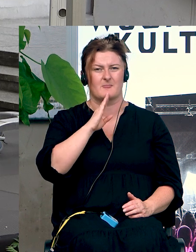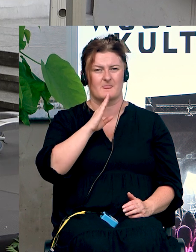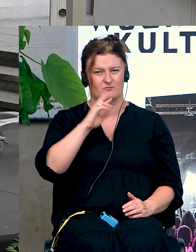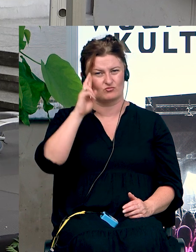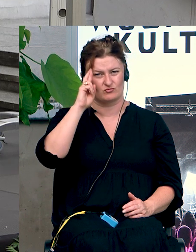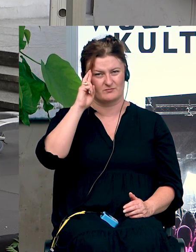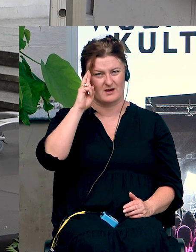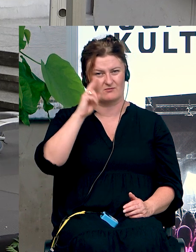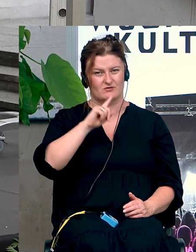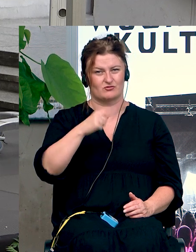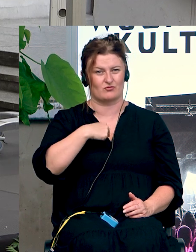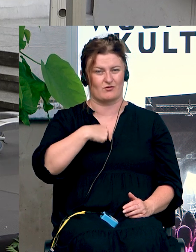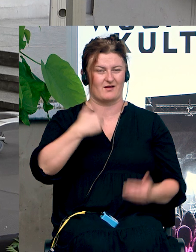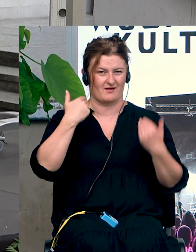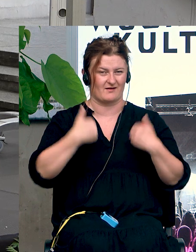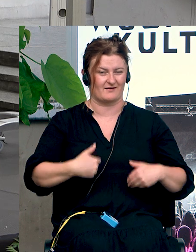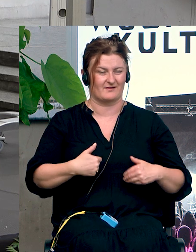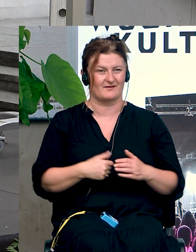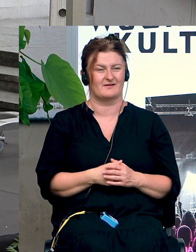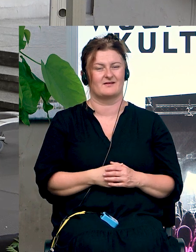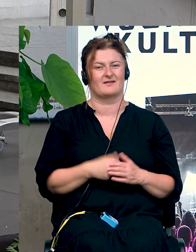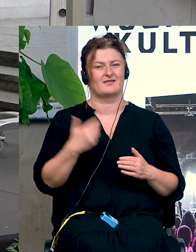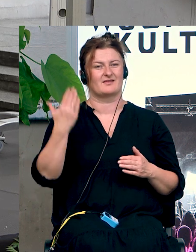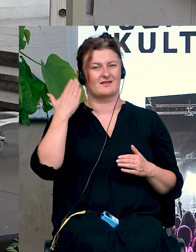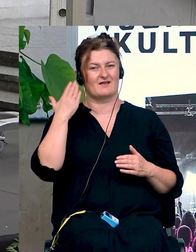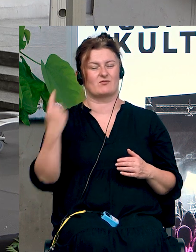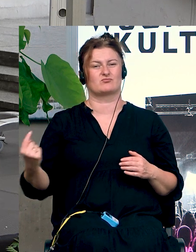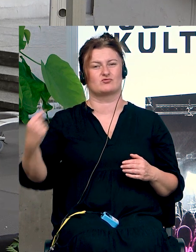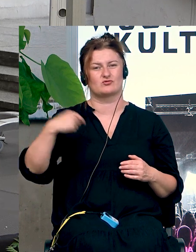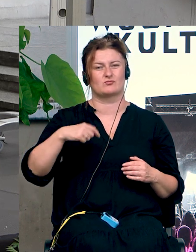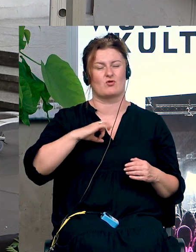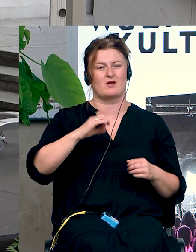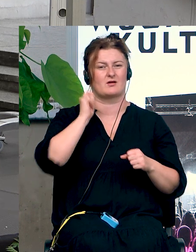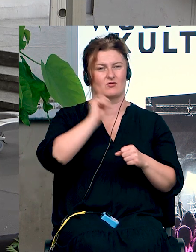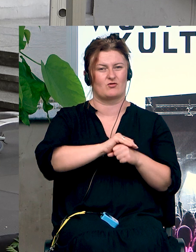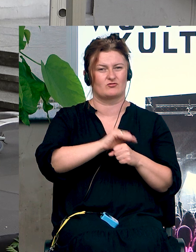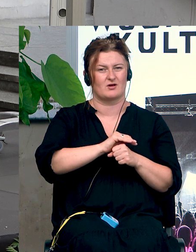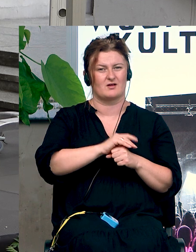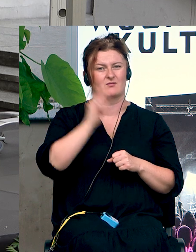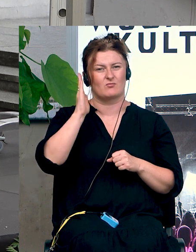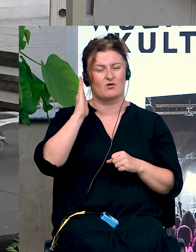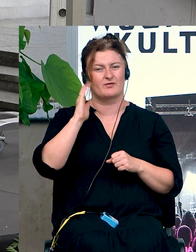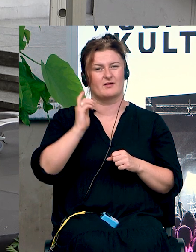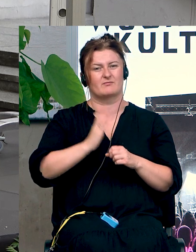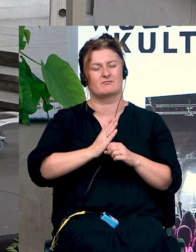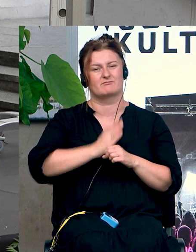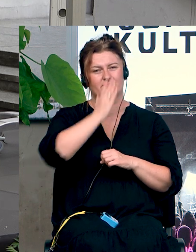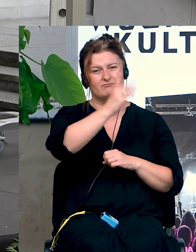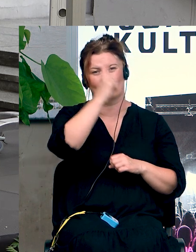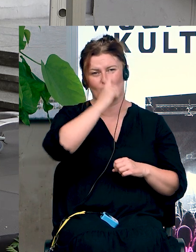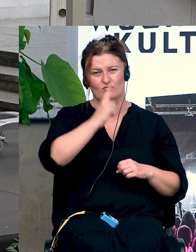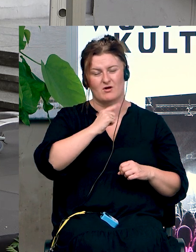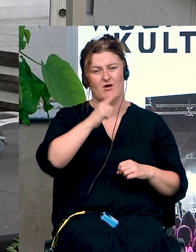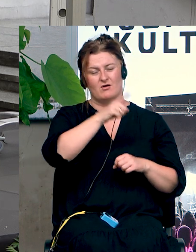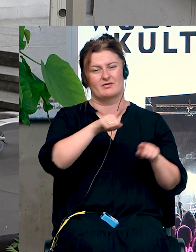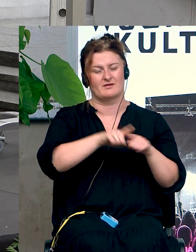От. Хоча нещодавно до нас приходила в гості моя подруга, і потім ми їздили до неї в гості в Португалію. Вона також написала дитячу книжку, і ця книжка є в моєї